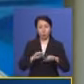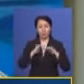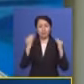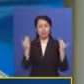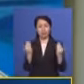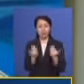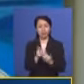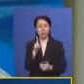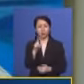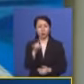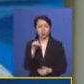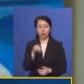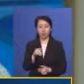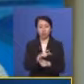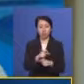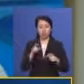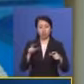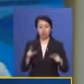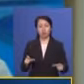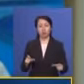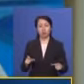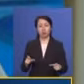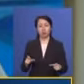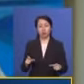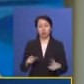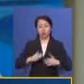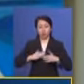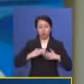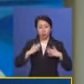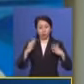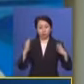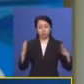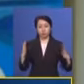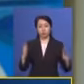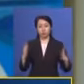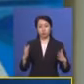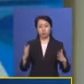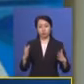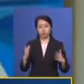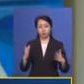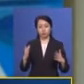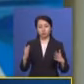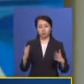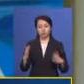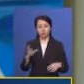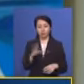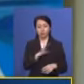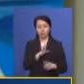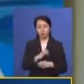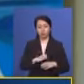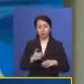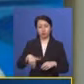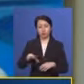Ленина, 100 тысяч человек, там вообще люди внизу, там как ему маленькие человечки. Огромное